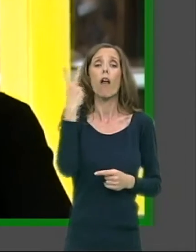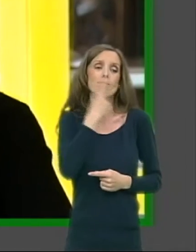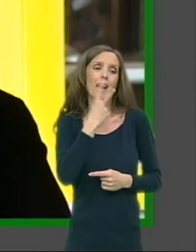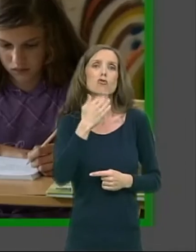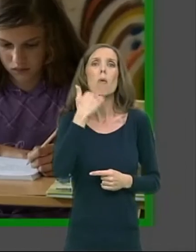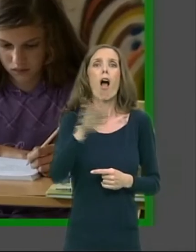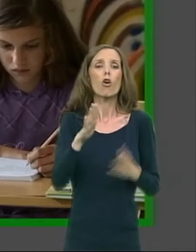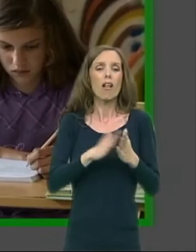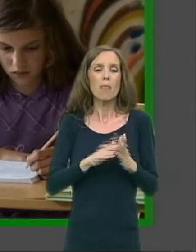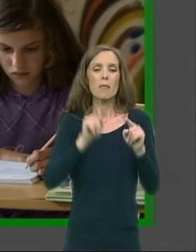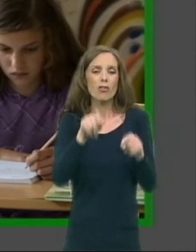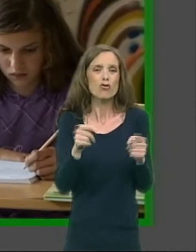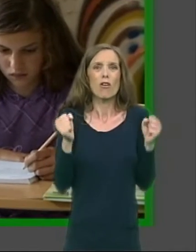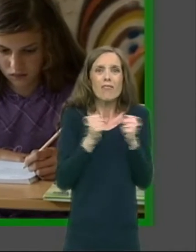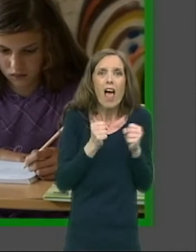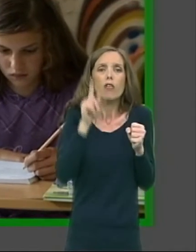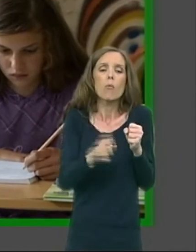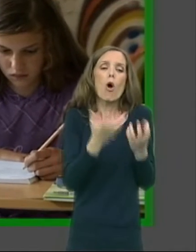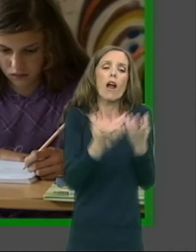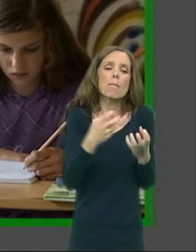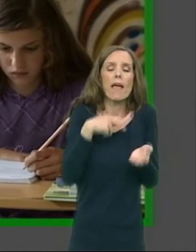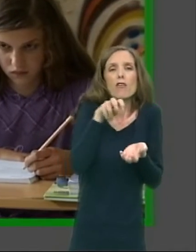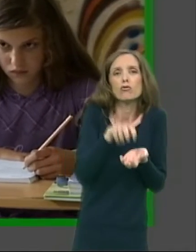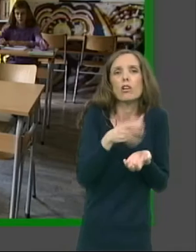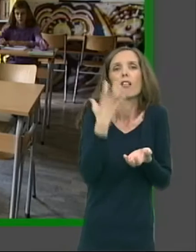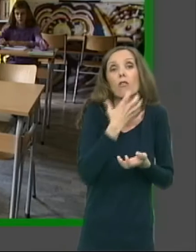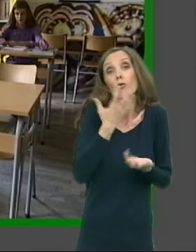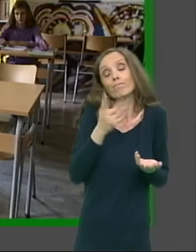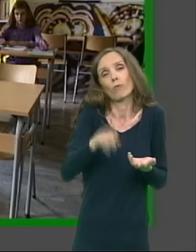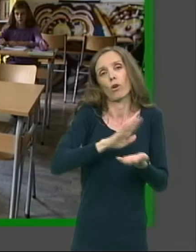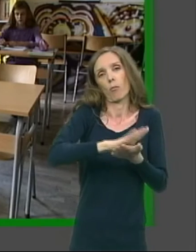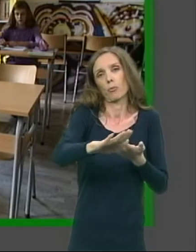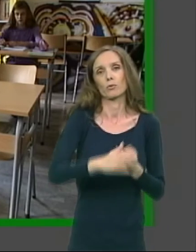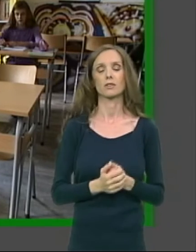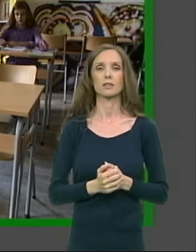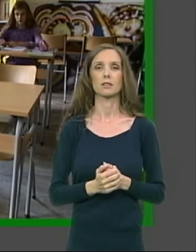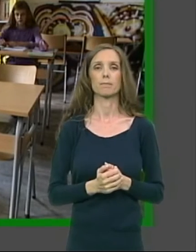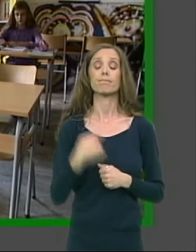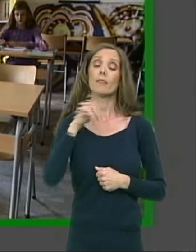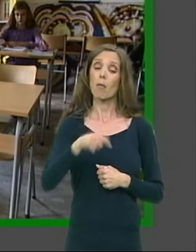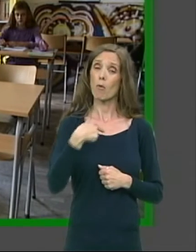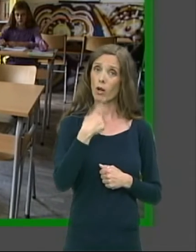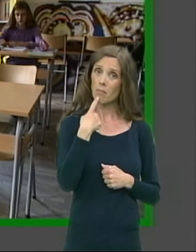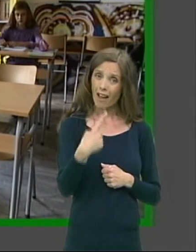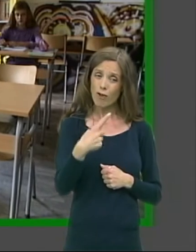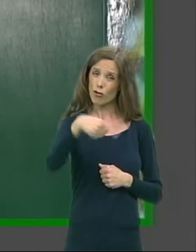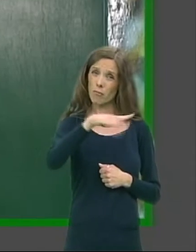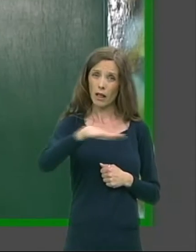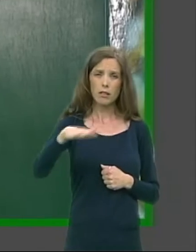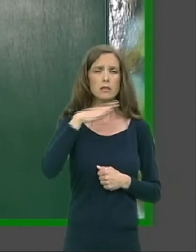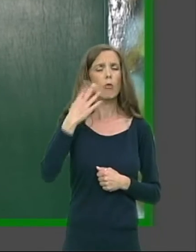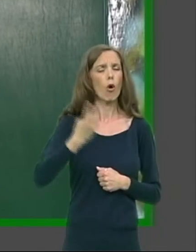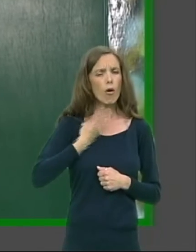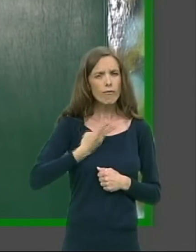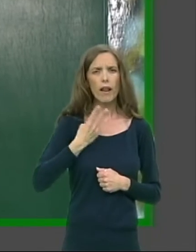dete mora na času da presedi kraj peći, da se malo ugraje i sl. Moram da napomenem da su to izuzetno